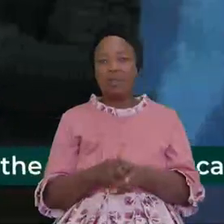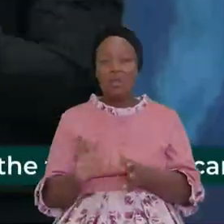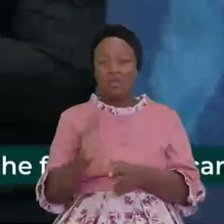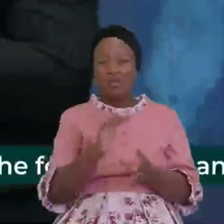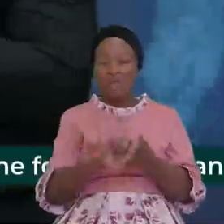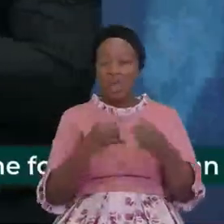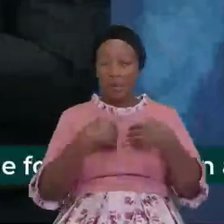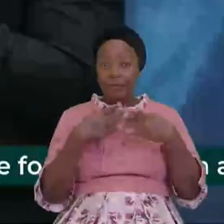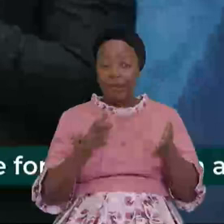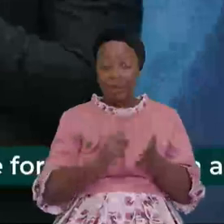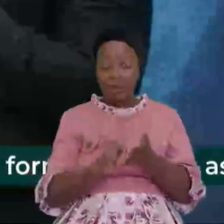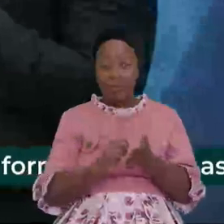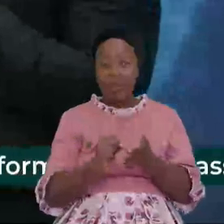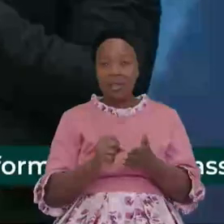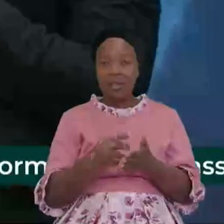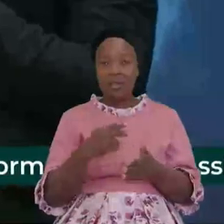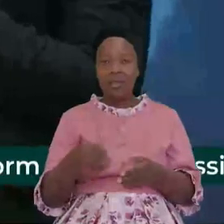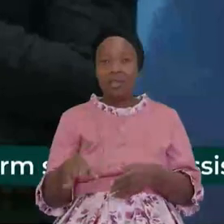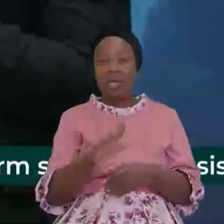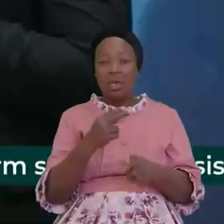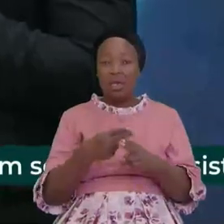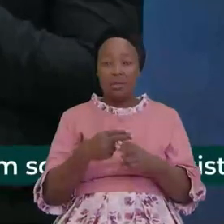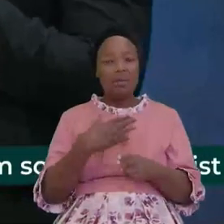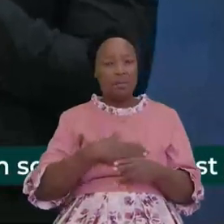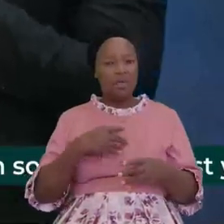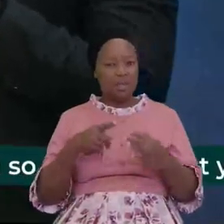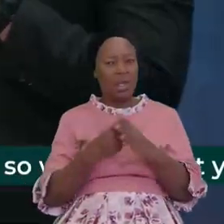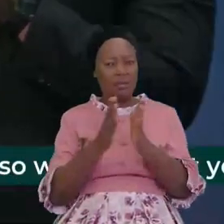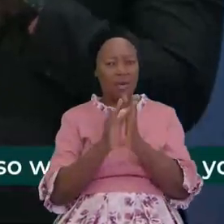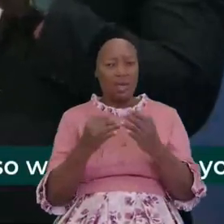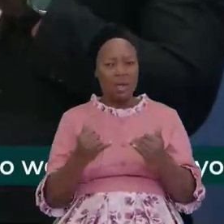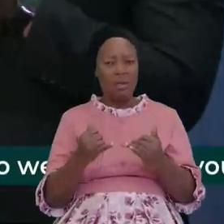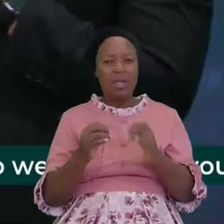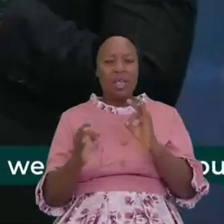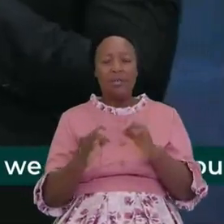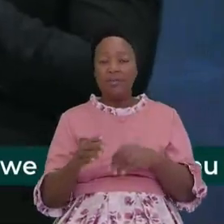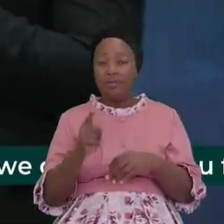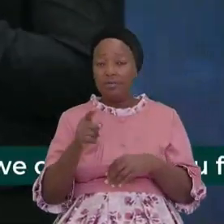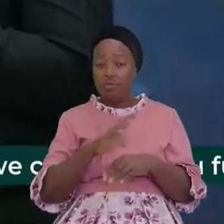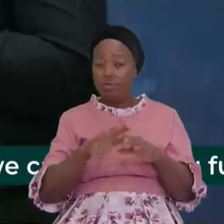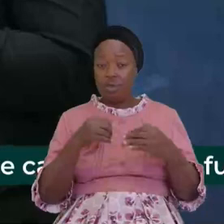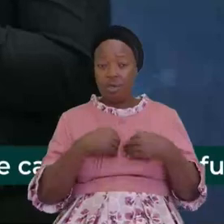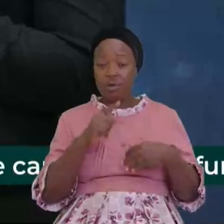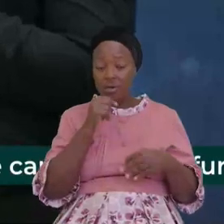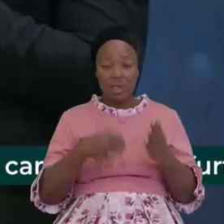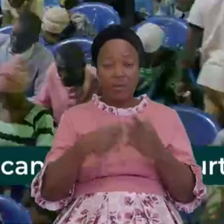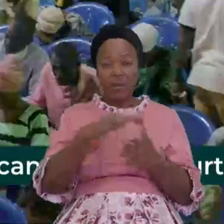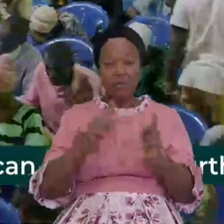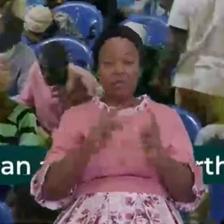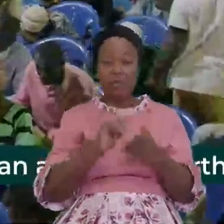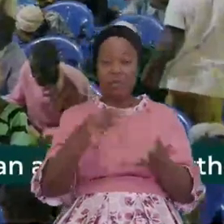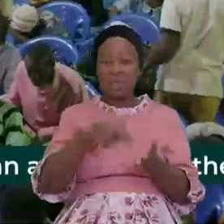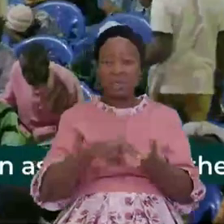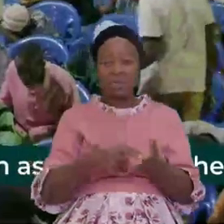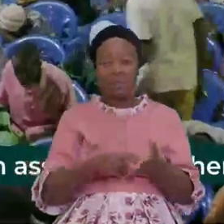can start praying for your healing. Le pasteur vient maintenant pour prier the pour pastor, ceux qui sont malades. The pastor will come and pray for those who